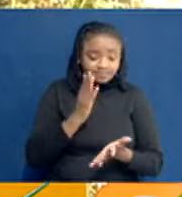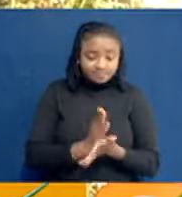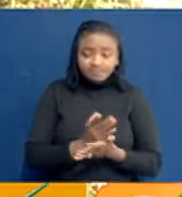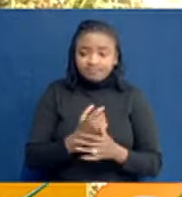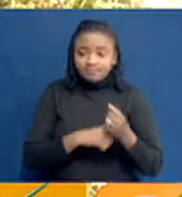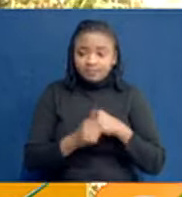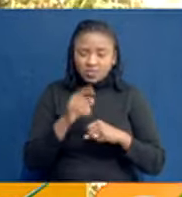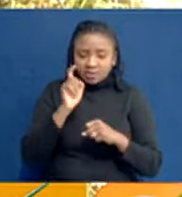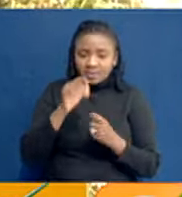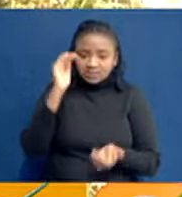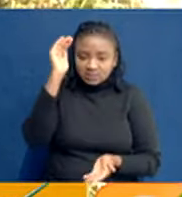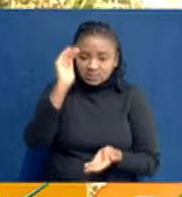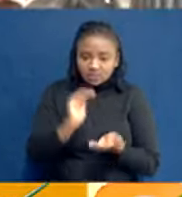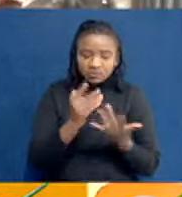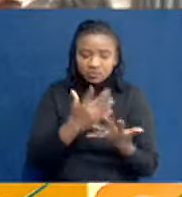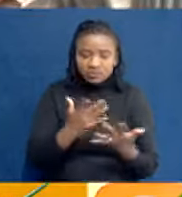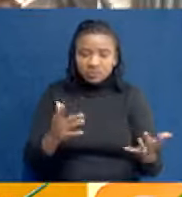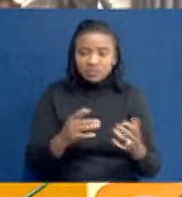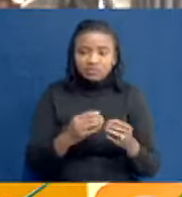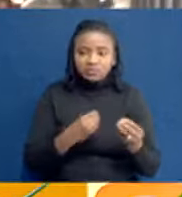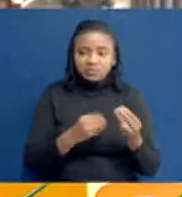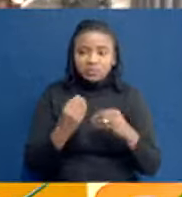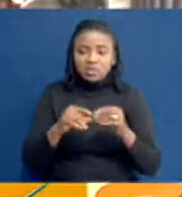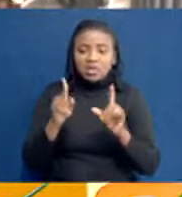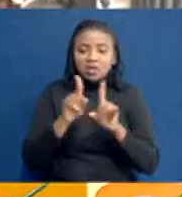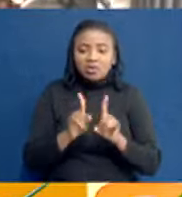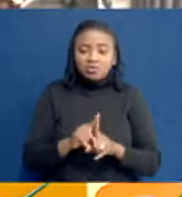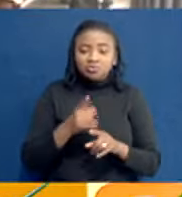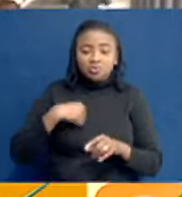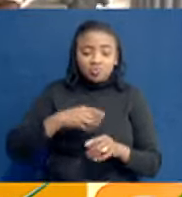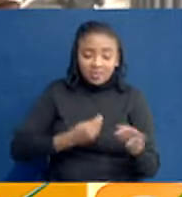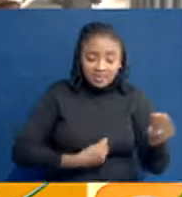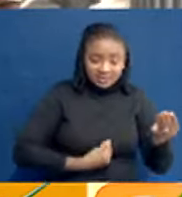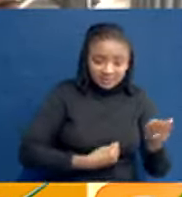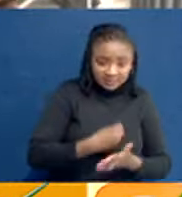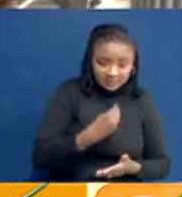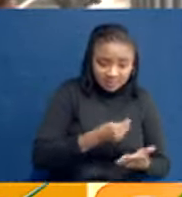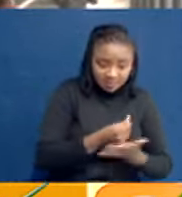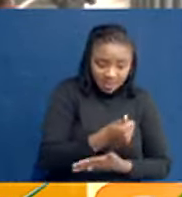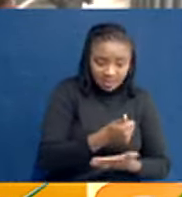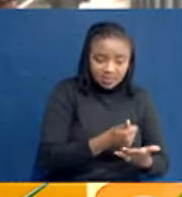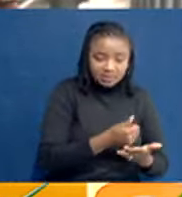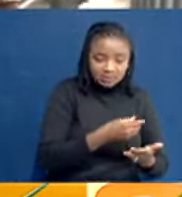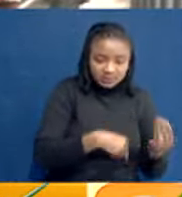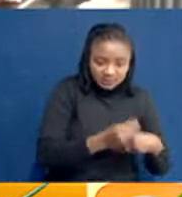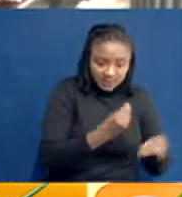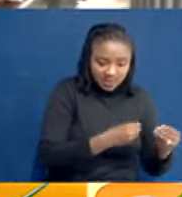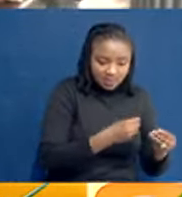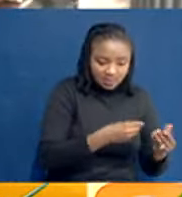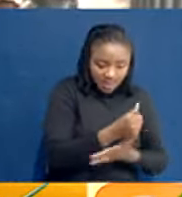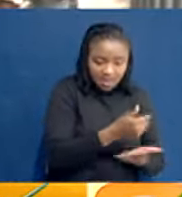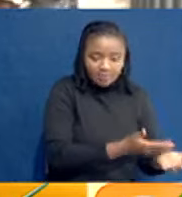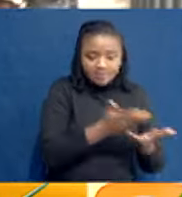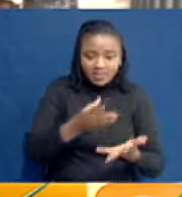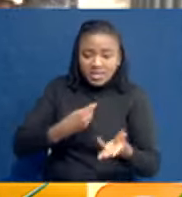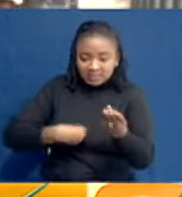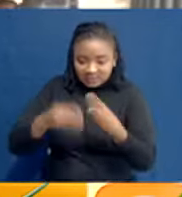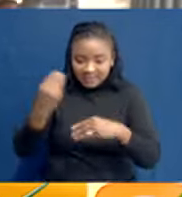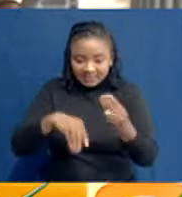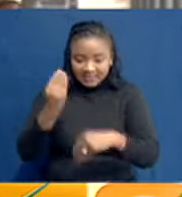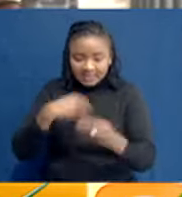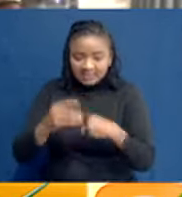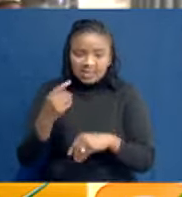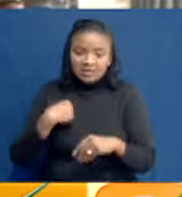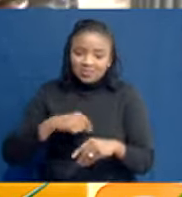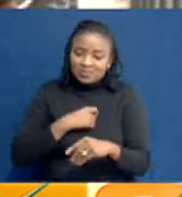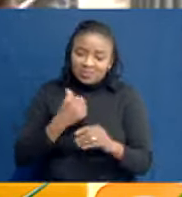the portions to make a sell. Tukiuza tunainua mikono, tunararamika, tuko na mararamisi. Mununuasi